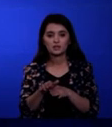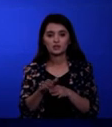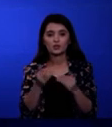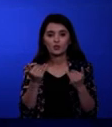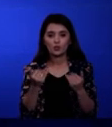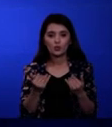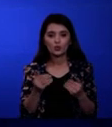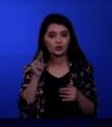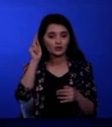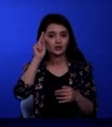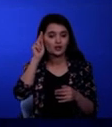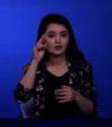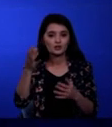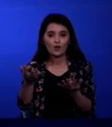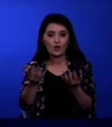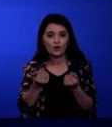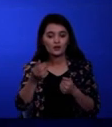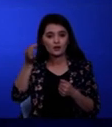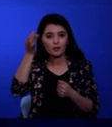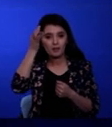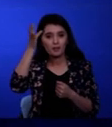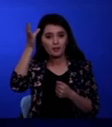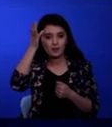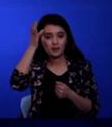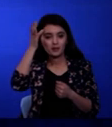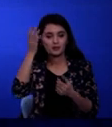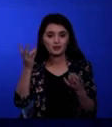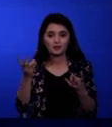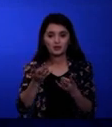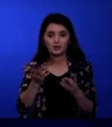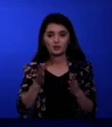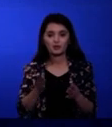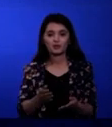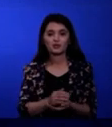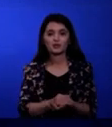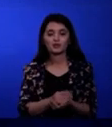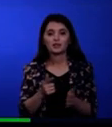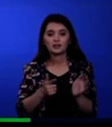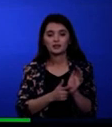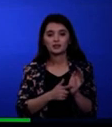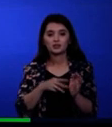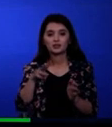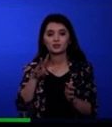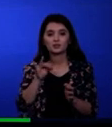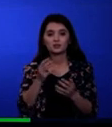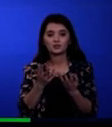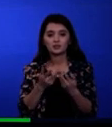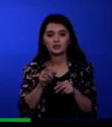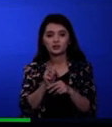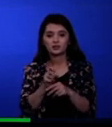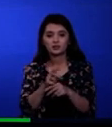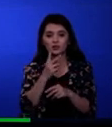bugungi dars jarayonida egallagan bilimlaringiz sizga asqotadi. 7-chi misol. To'g'ri